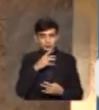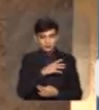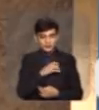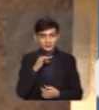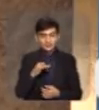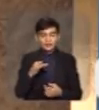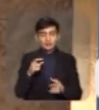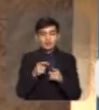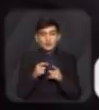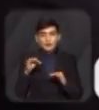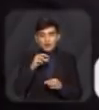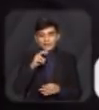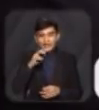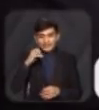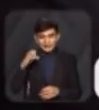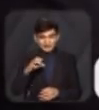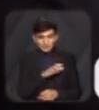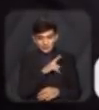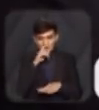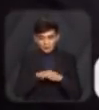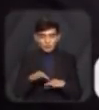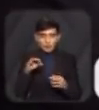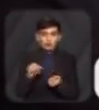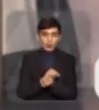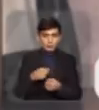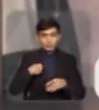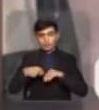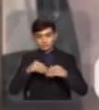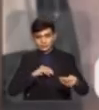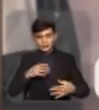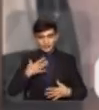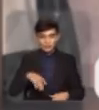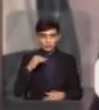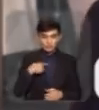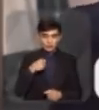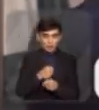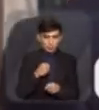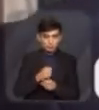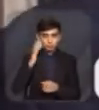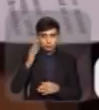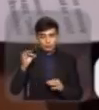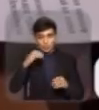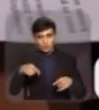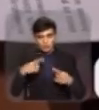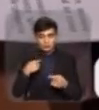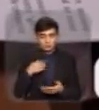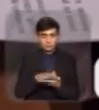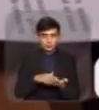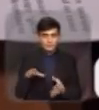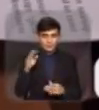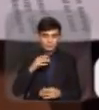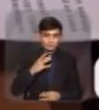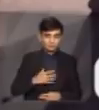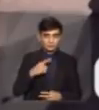По словам самого Кениса Халыка, никаких документов он не рвал и вовсю работает над светлым будущим. Попросил набраться